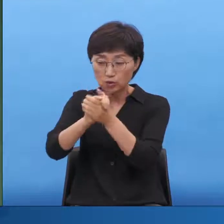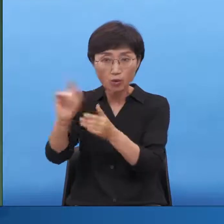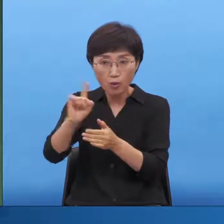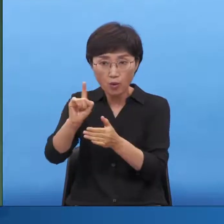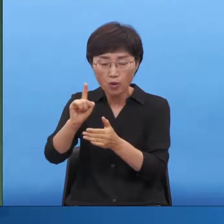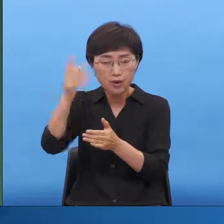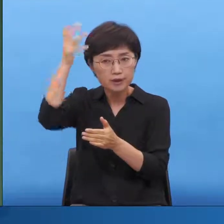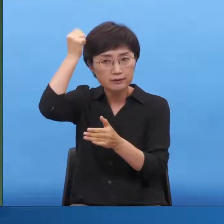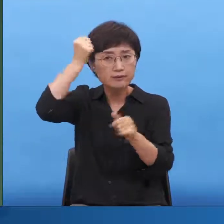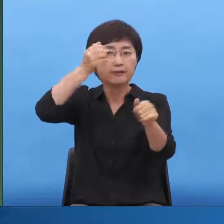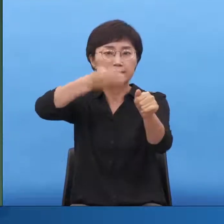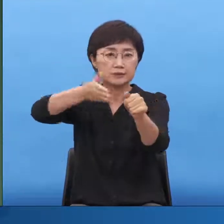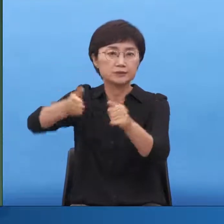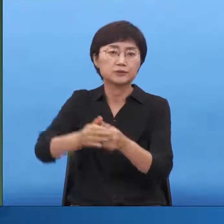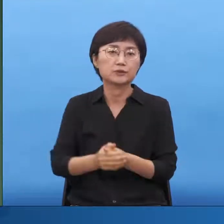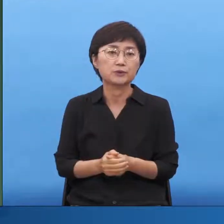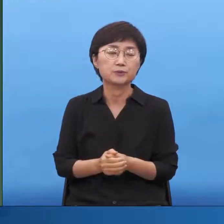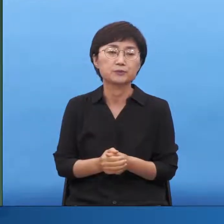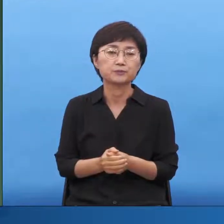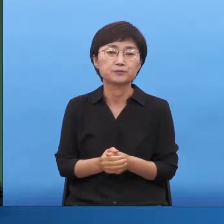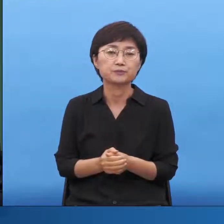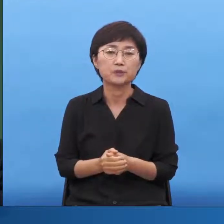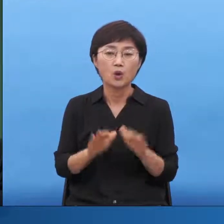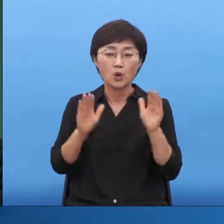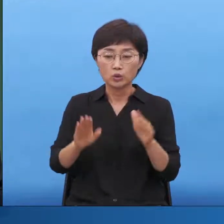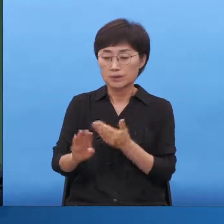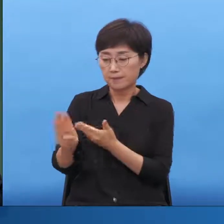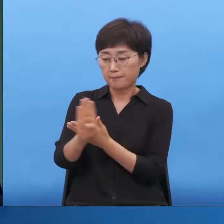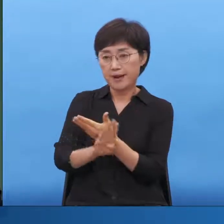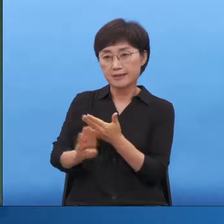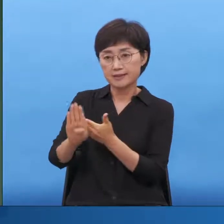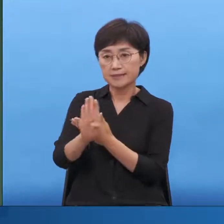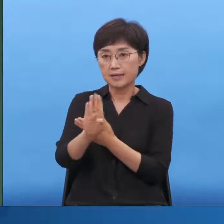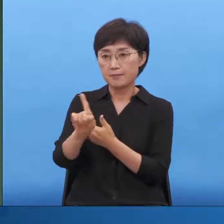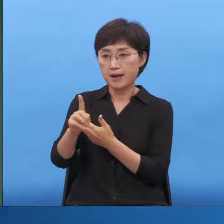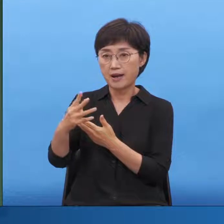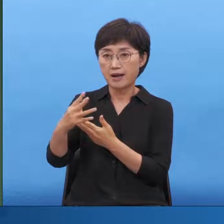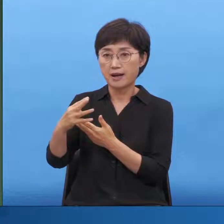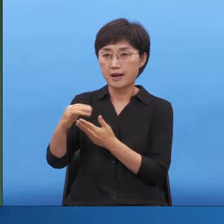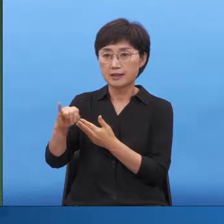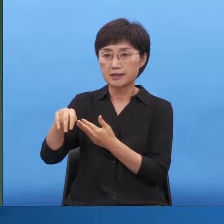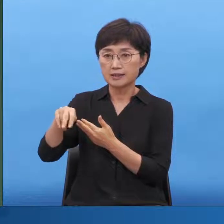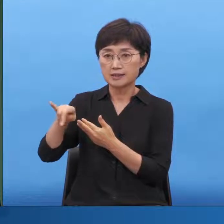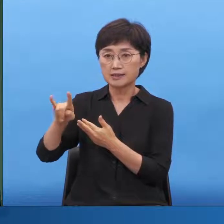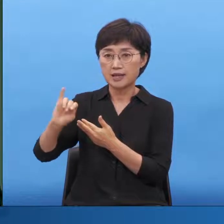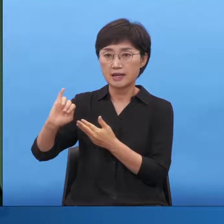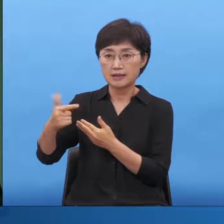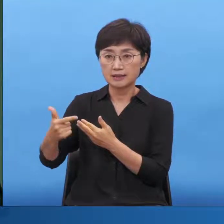지금 이 사람들이 바리새인이 예수님께 와서 말을 했어요.